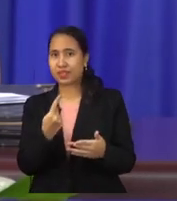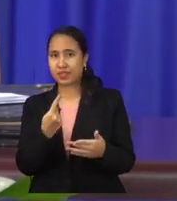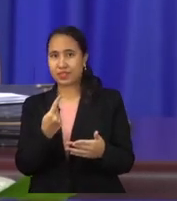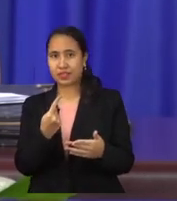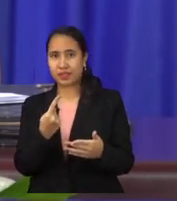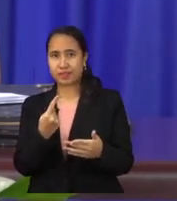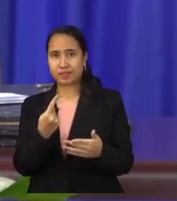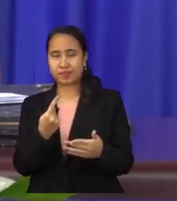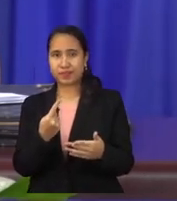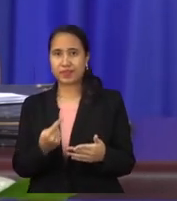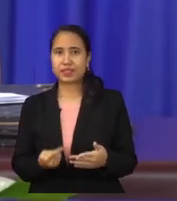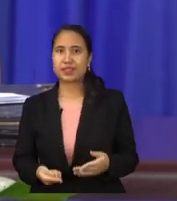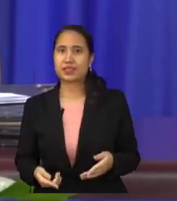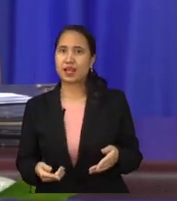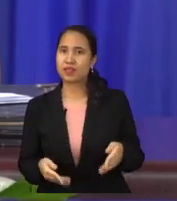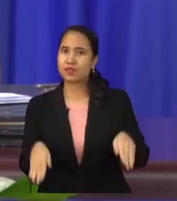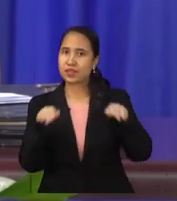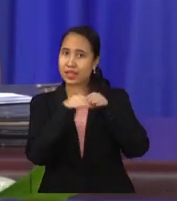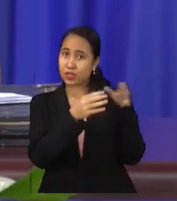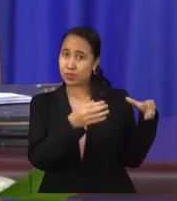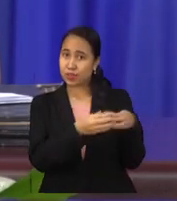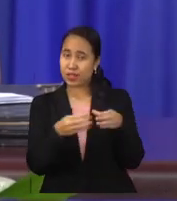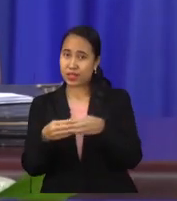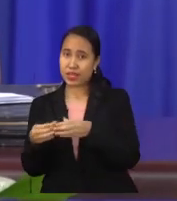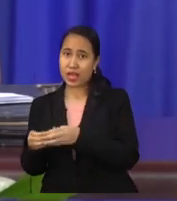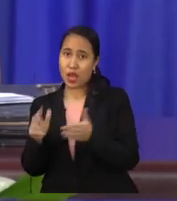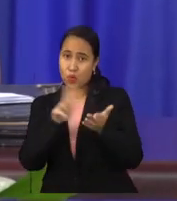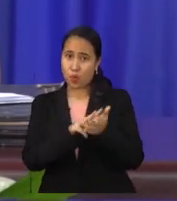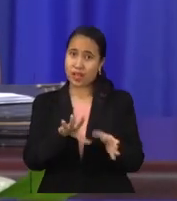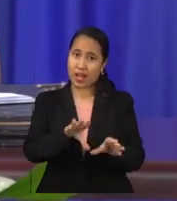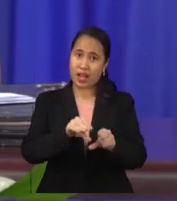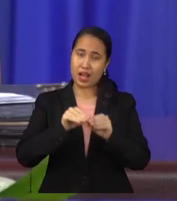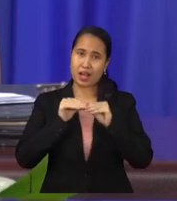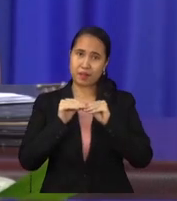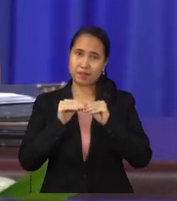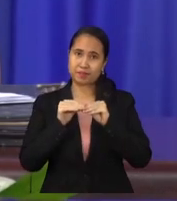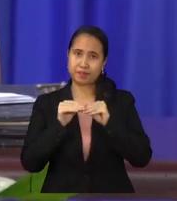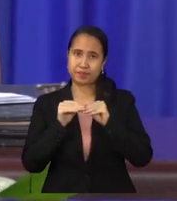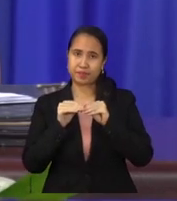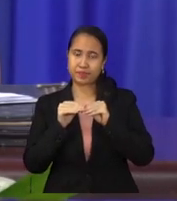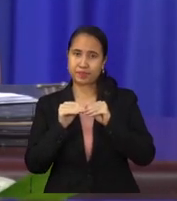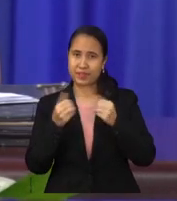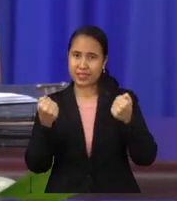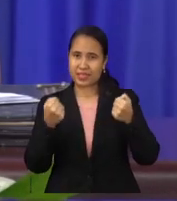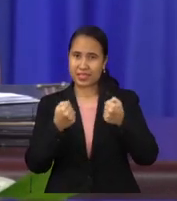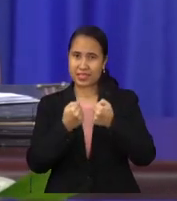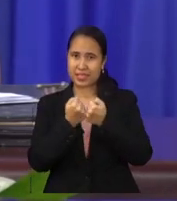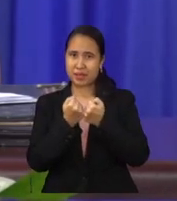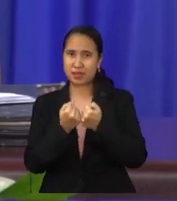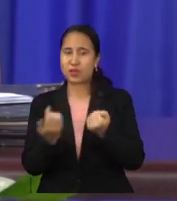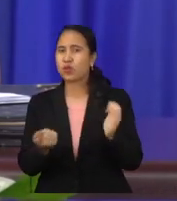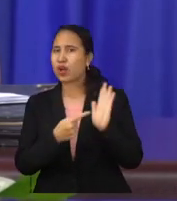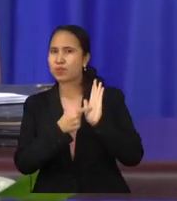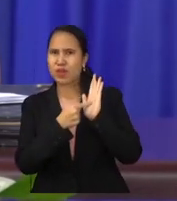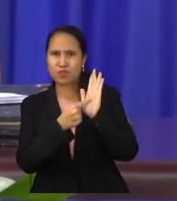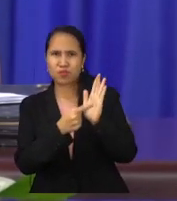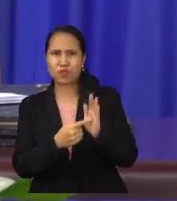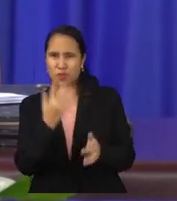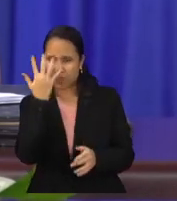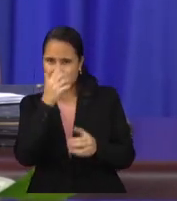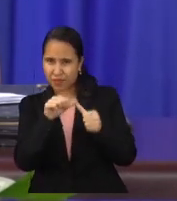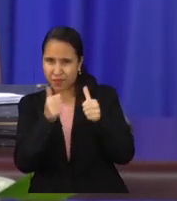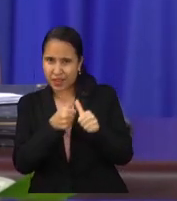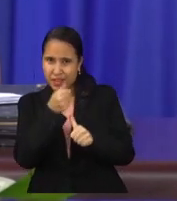dat verdragspartijen die wetten aannemen die strijdig zijn met hun verdragsbepalingen, zoals zelfamnestiewetten, in